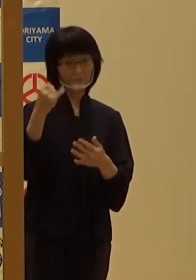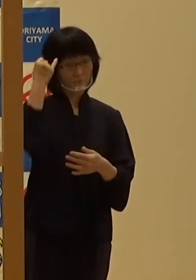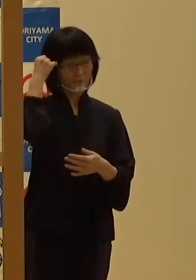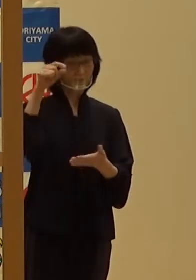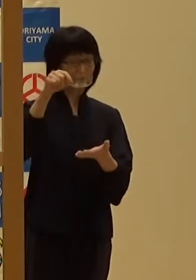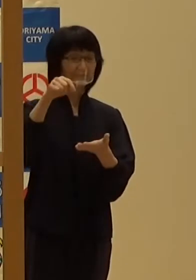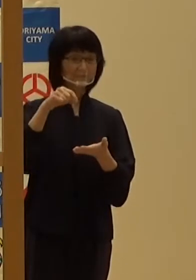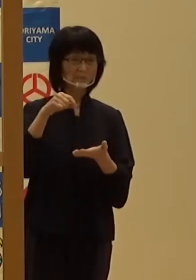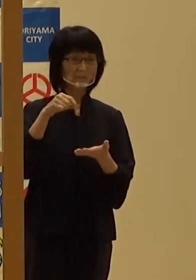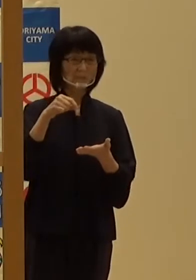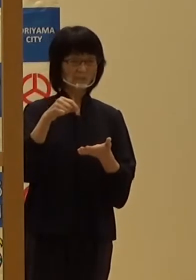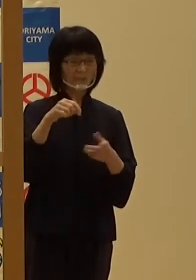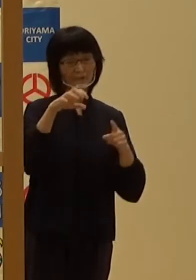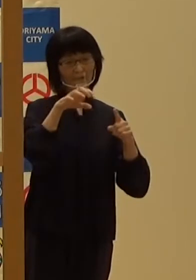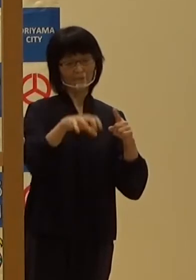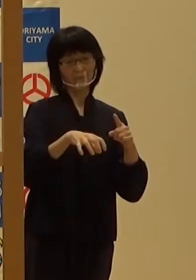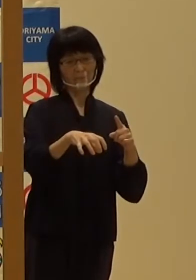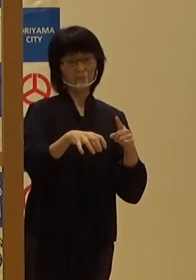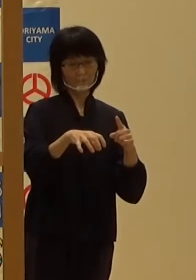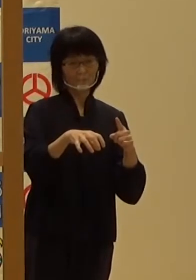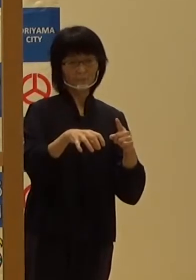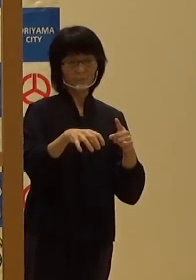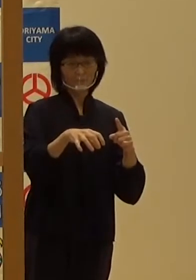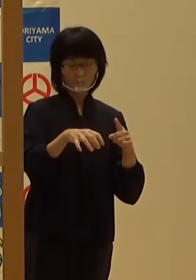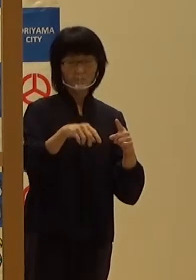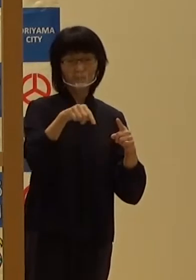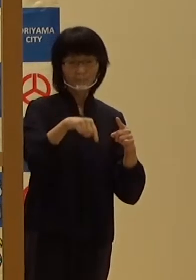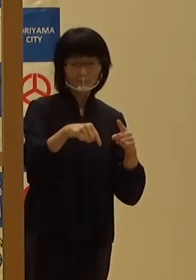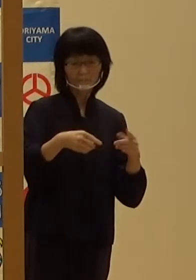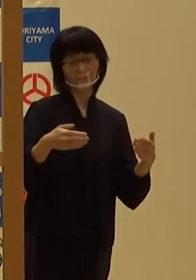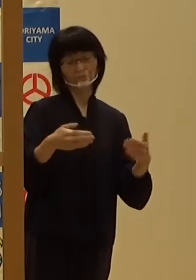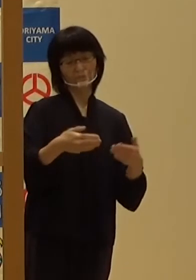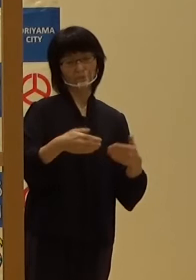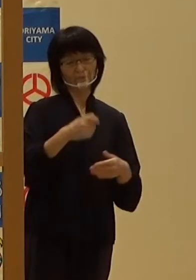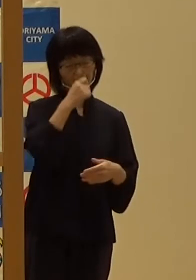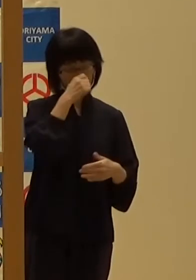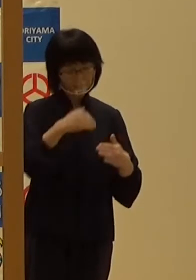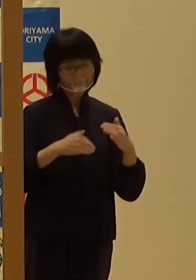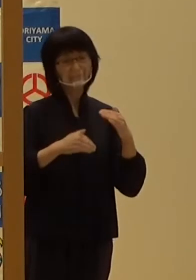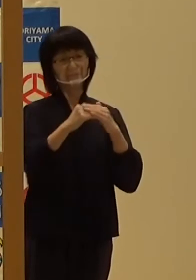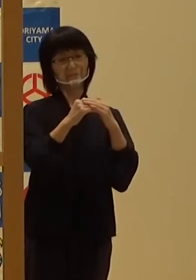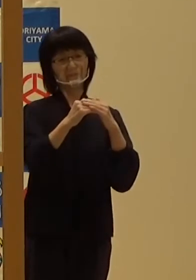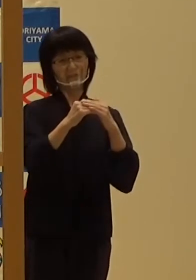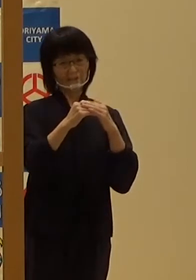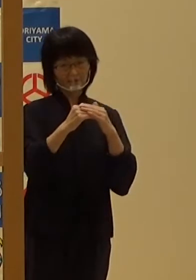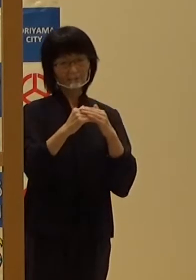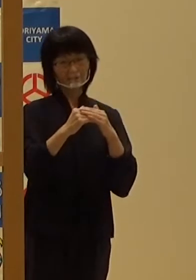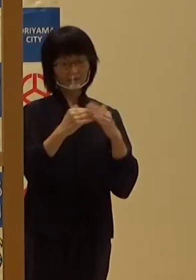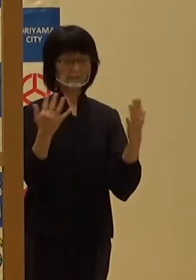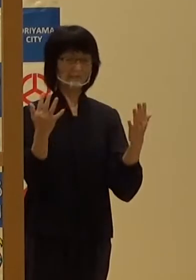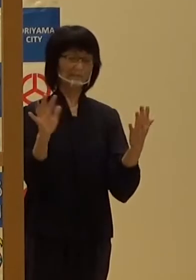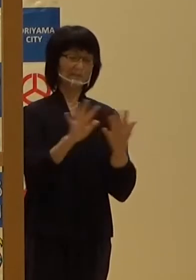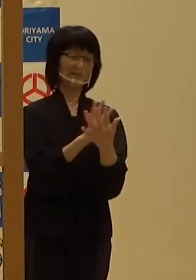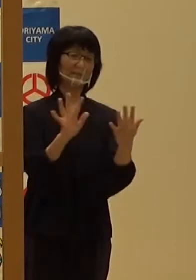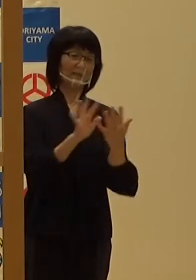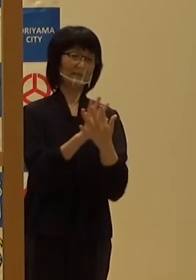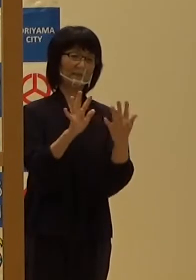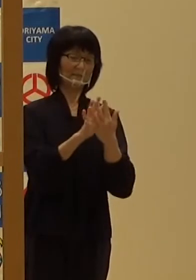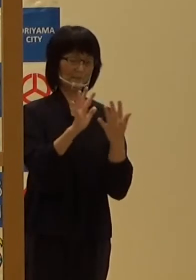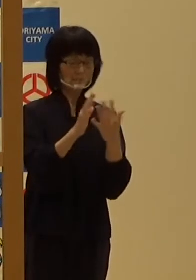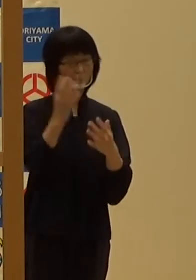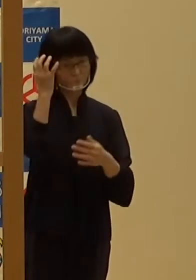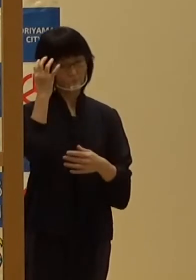公募対象公園施設や自主事業が非常に充実しておりまして、いわゆるにぎわいの形成の点で優れてい